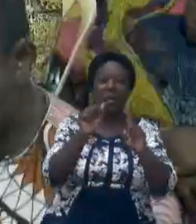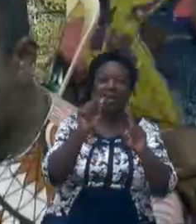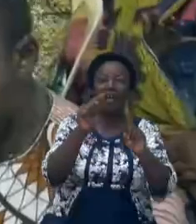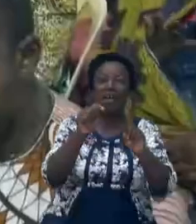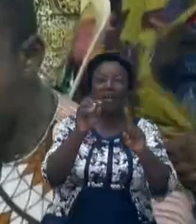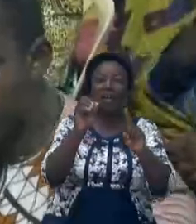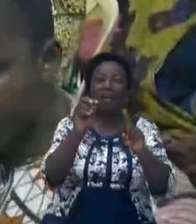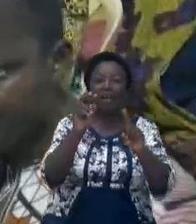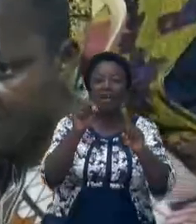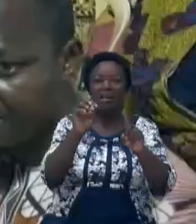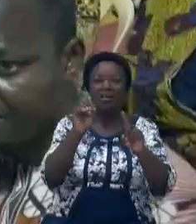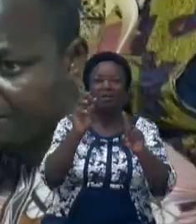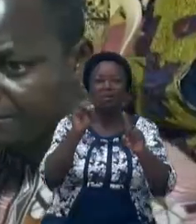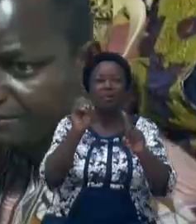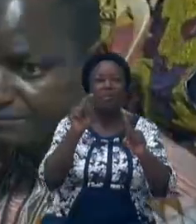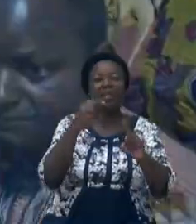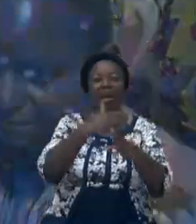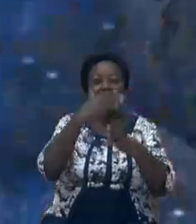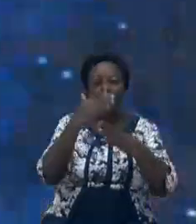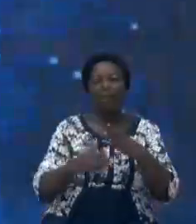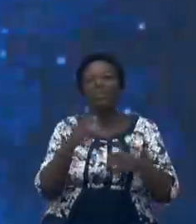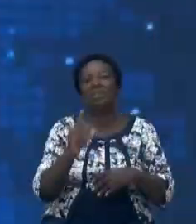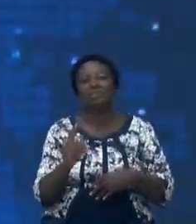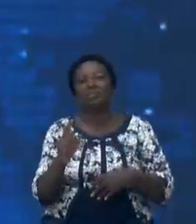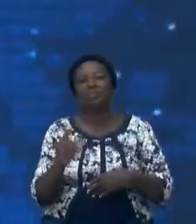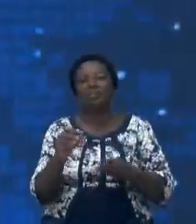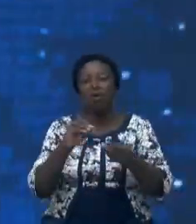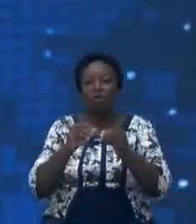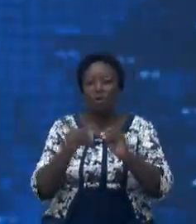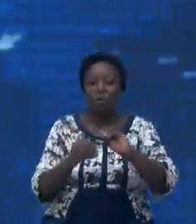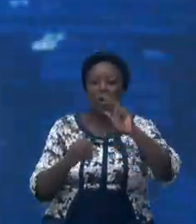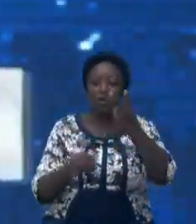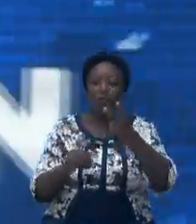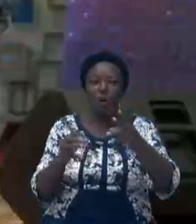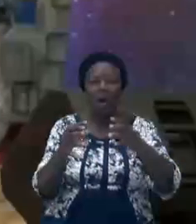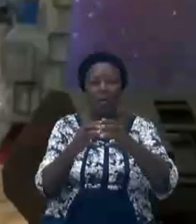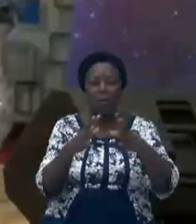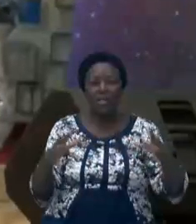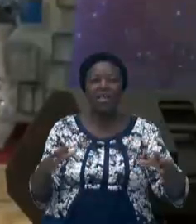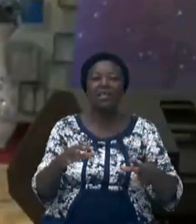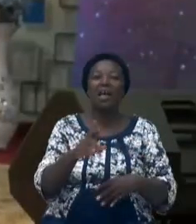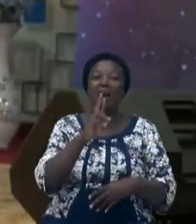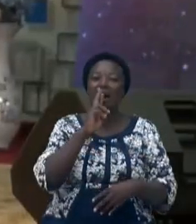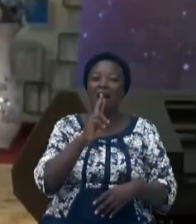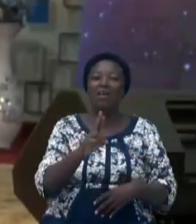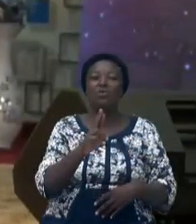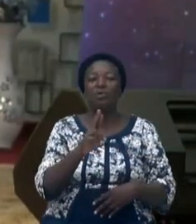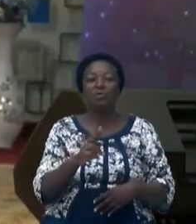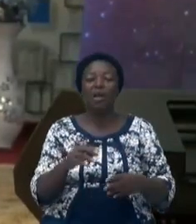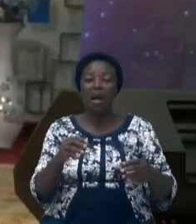jésus premièrement l'inspiration accompli deuxième point